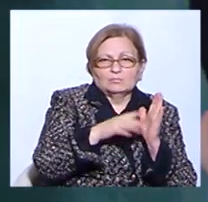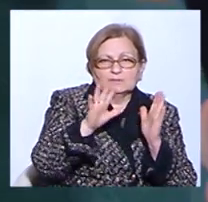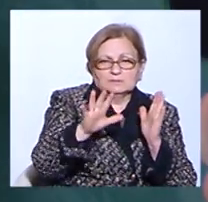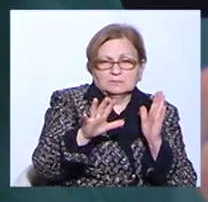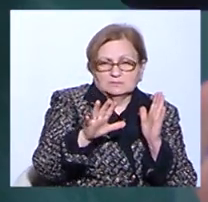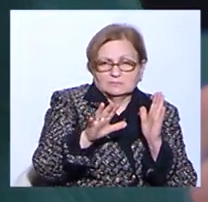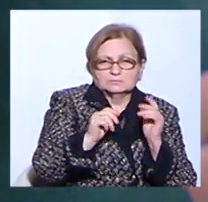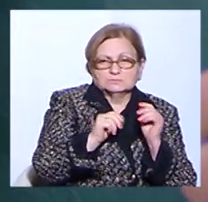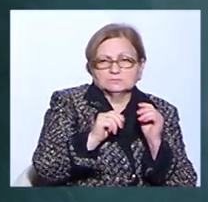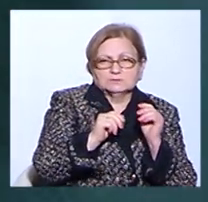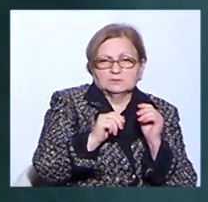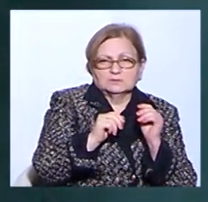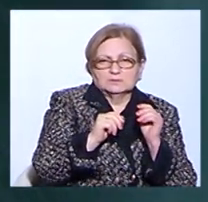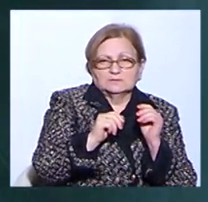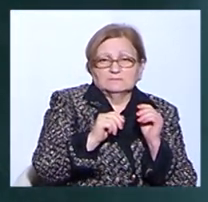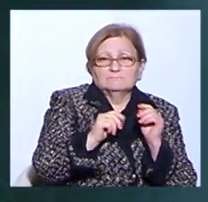ანუ